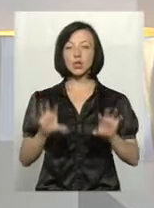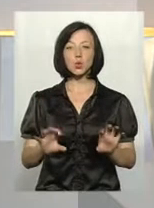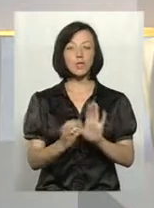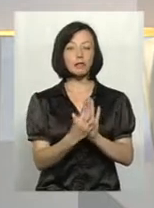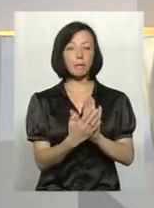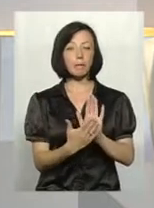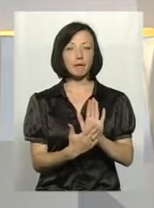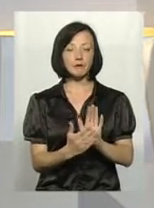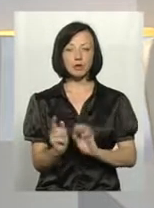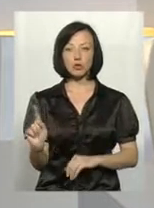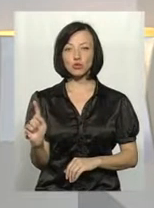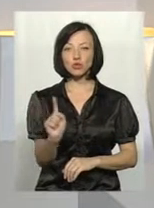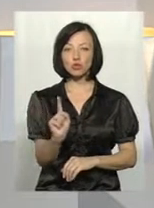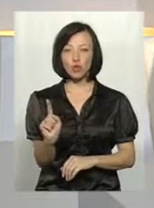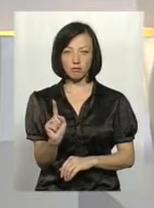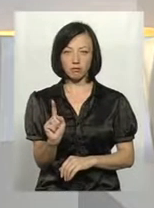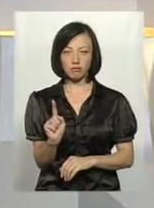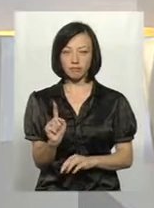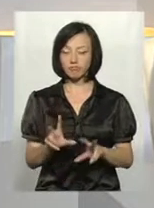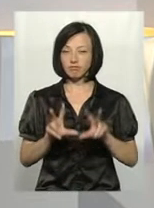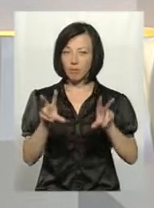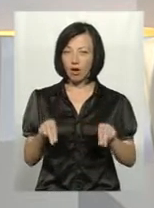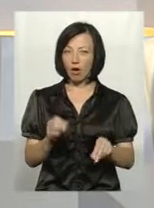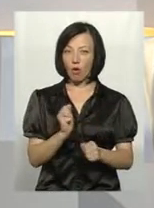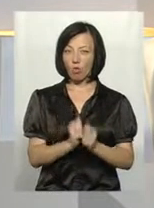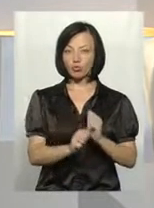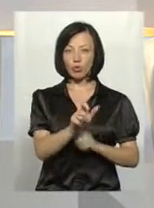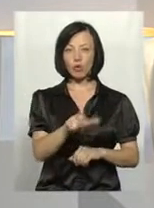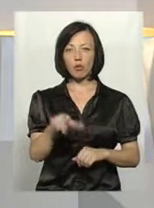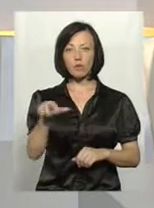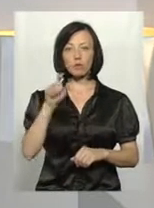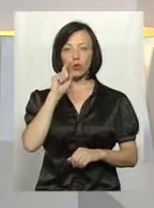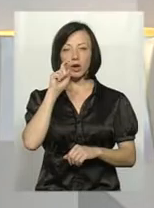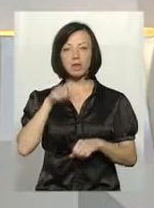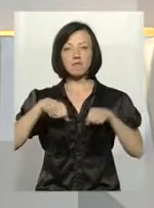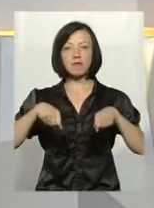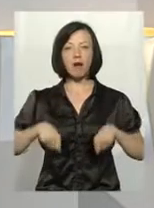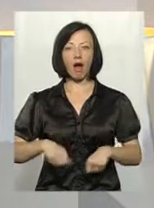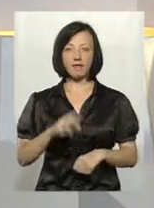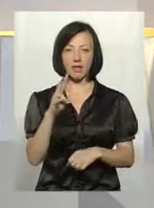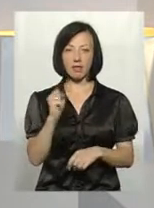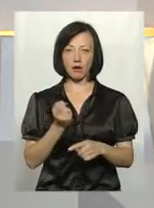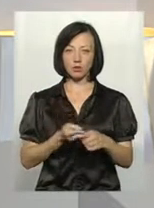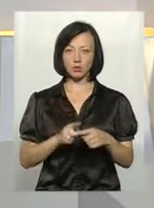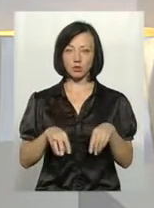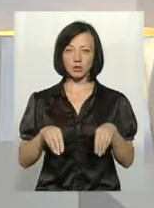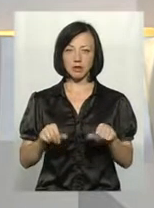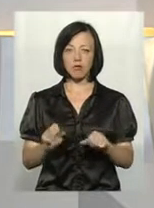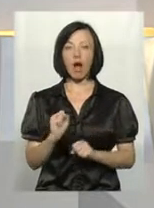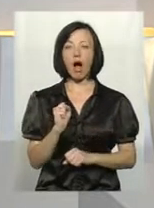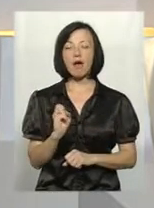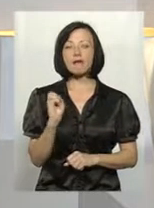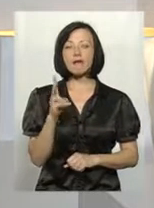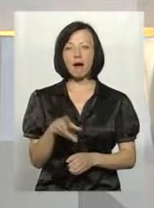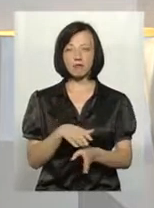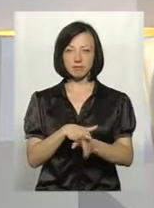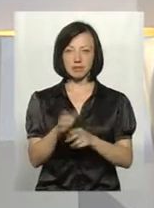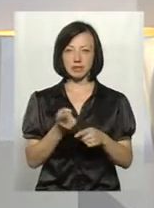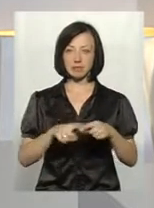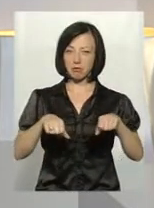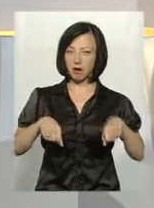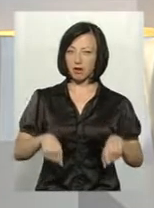що власне, вона гарантує кожному громадянину України право на цю землю. А як реалізувати ці права?